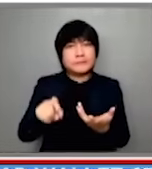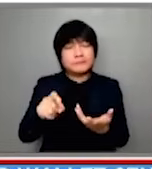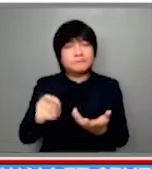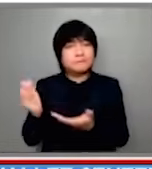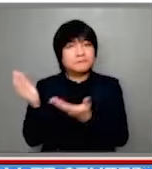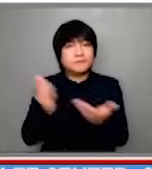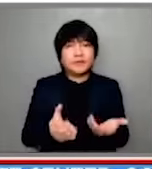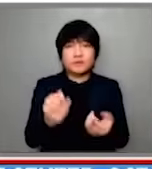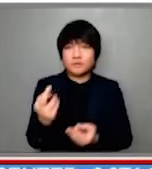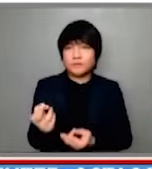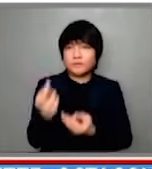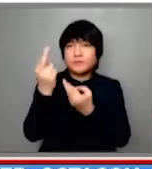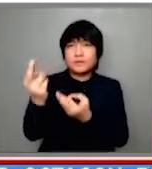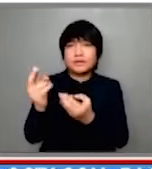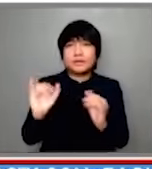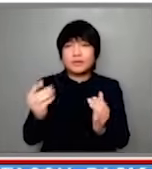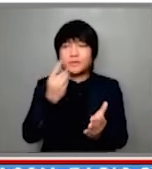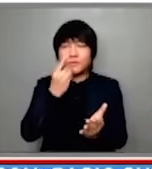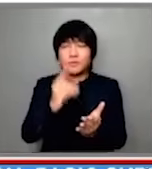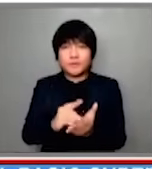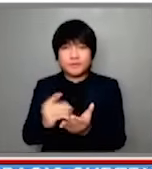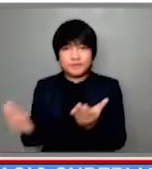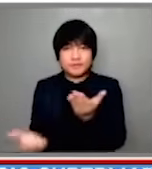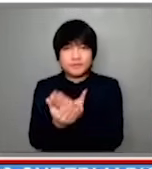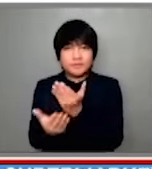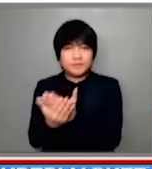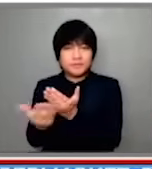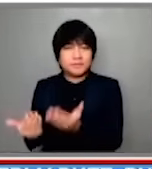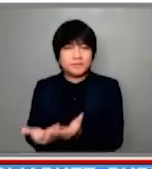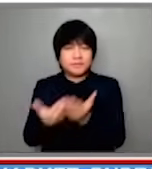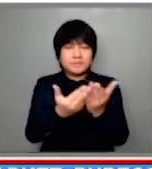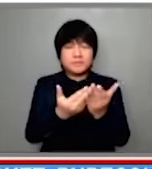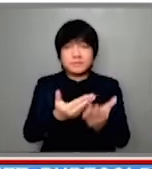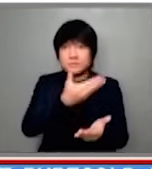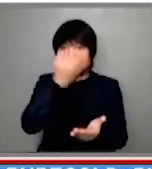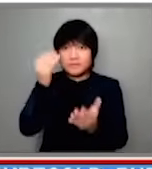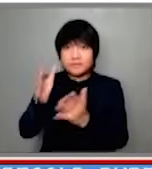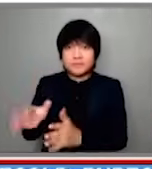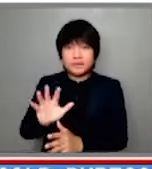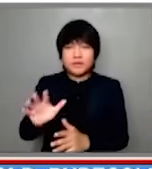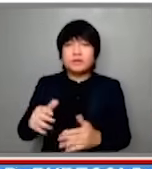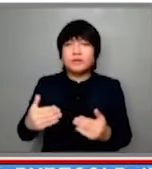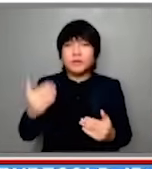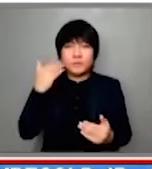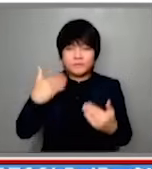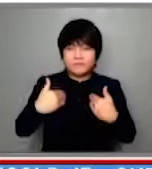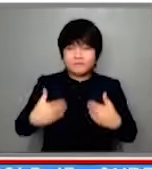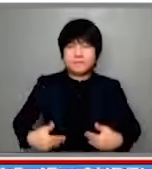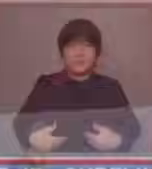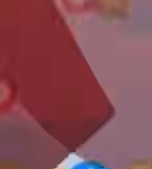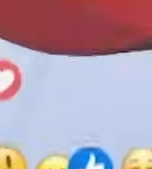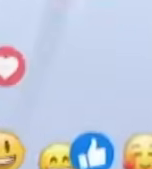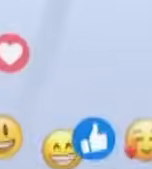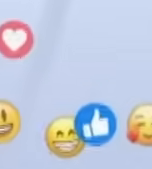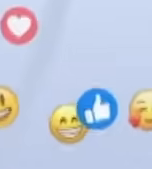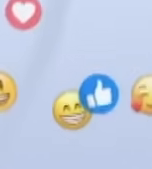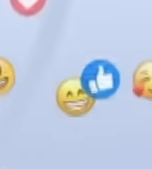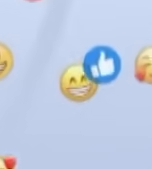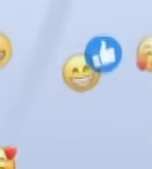pang mahalagang documents. Huwag nyo ring malilimutang magsuot ng proper attire.